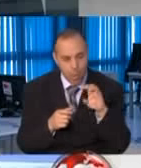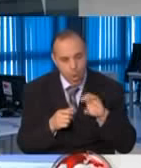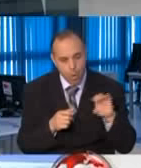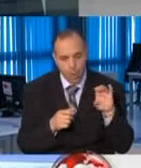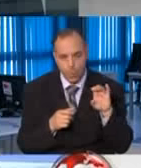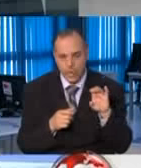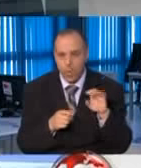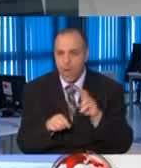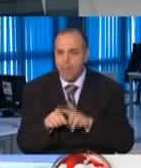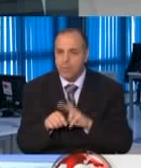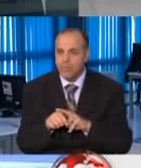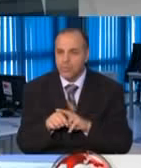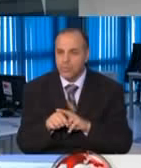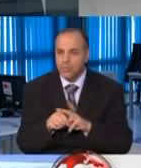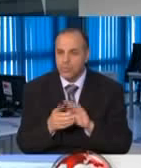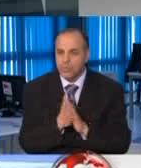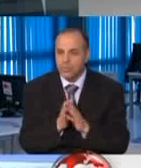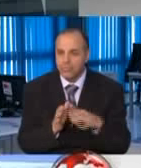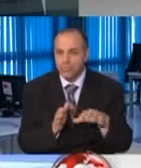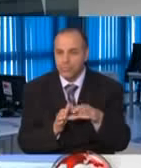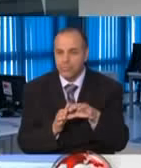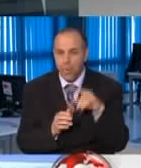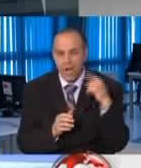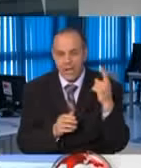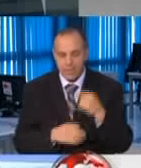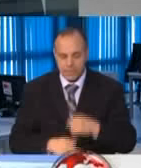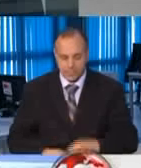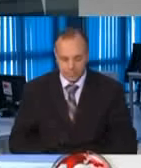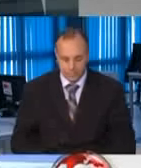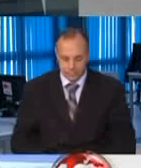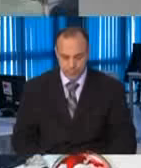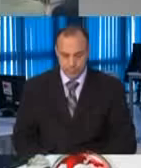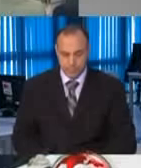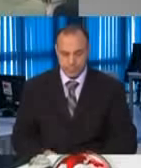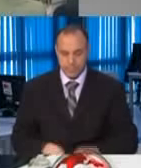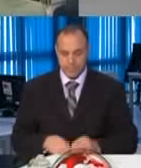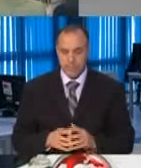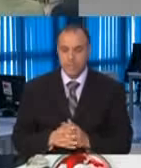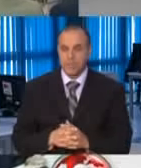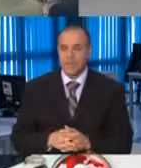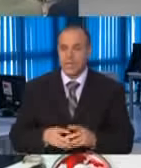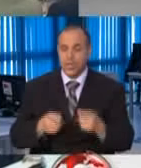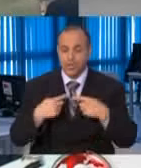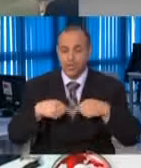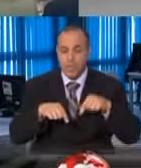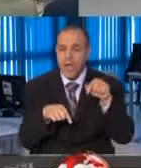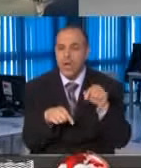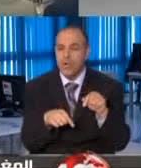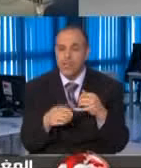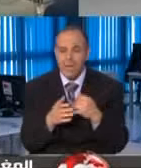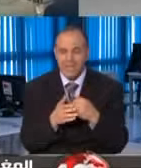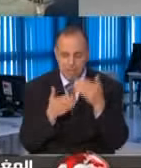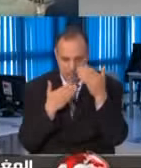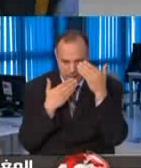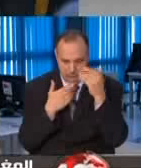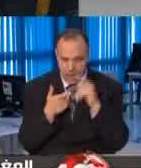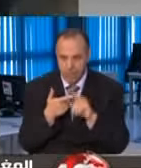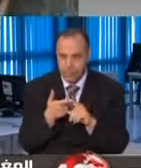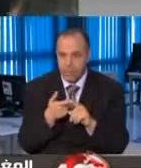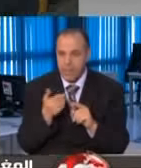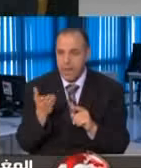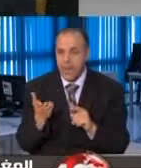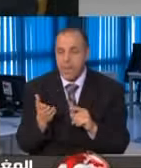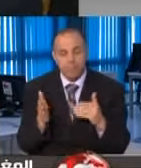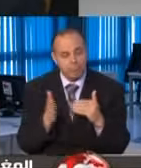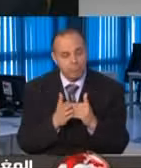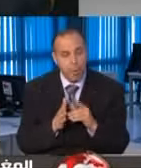وأوروبية وممثلو منظمات إقليمية ودولية. اجتماع اليوم في مدينة الصخيرات المغربية قد يكون